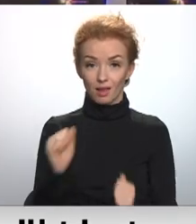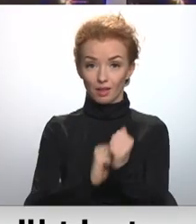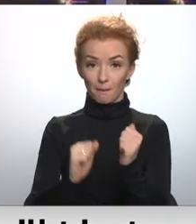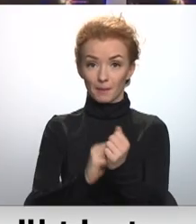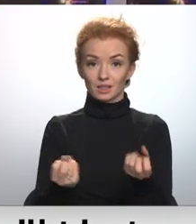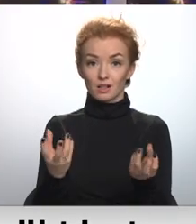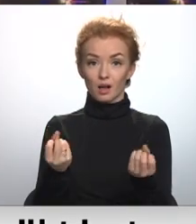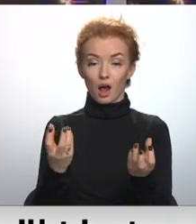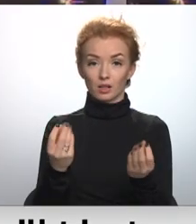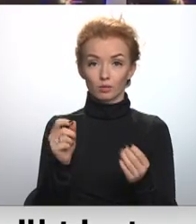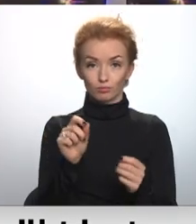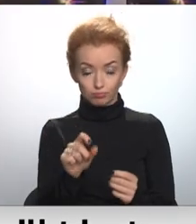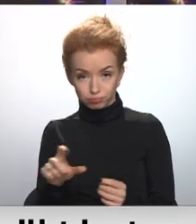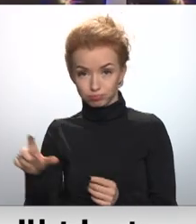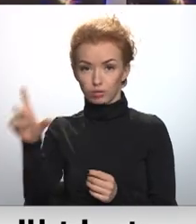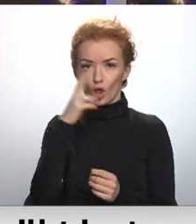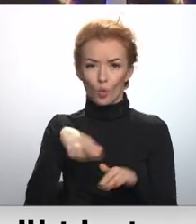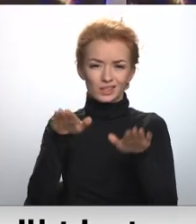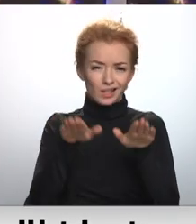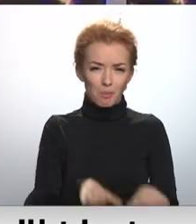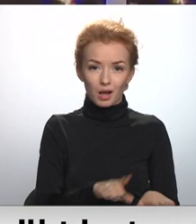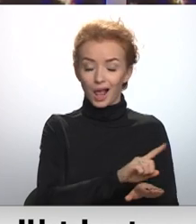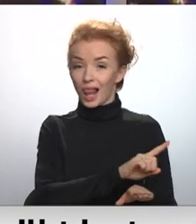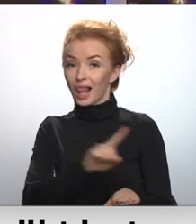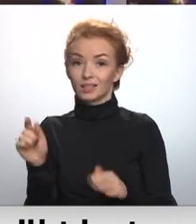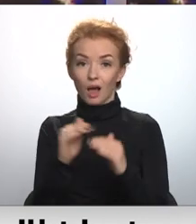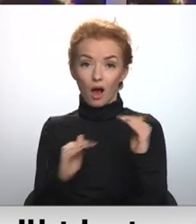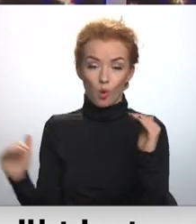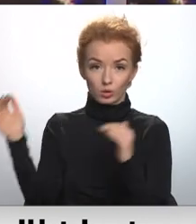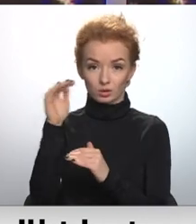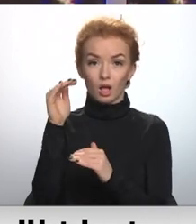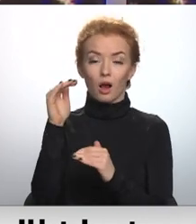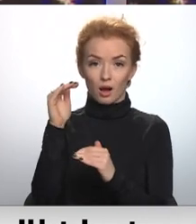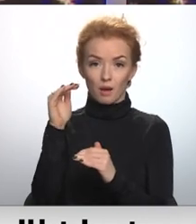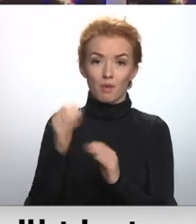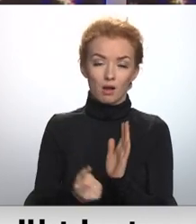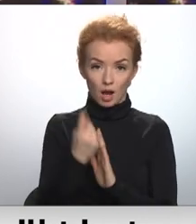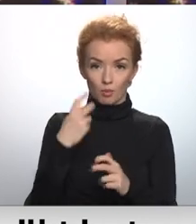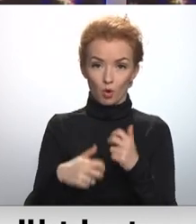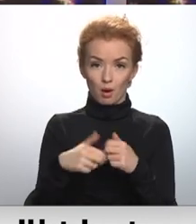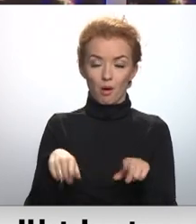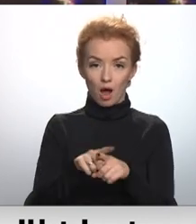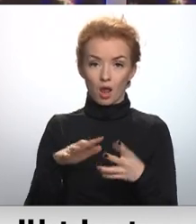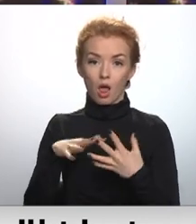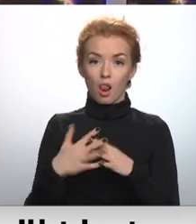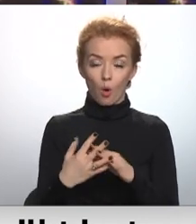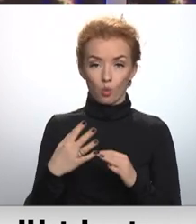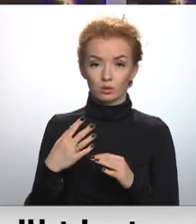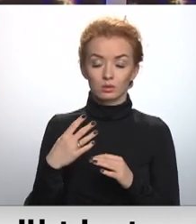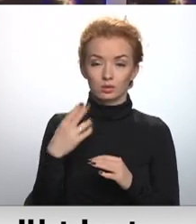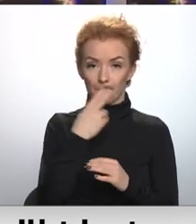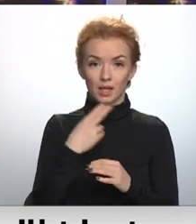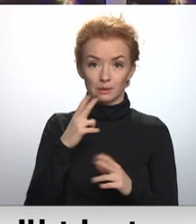Dabasgāzes cenas kāpums no vēsturiski zemākā līdz vēsturiski augstākajam dzēna izmisumā arī Latvijas lauksaimniecības